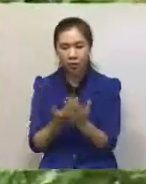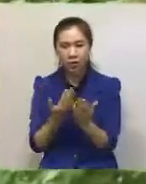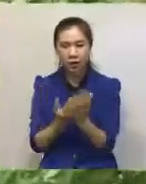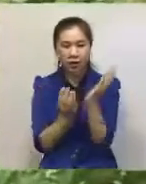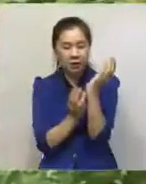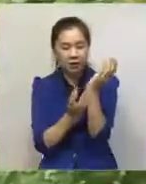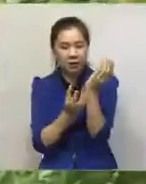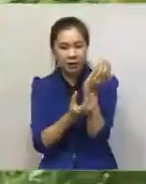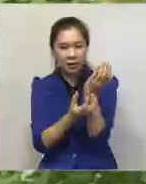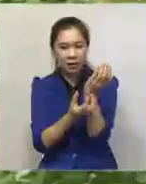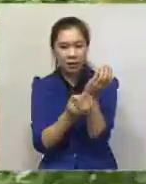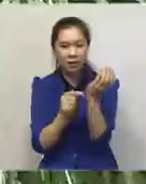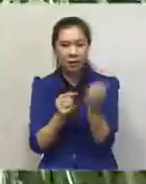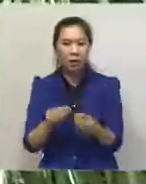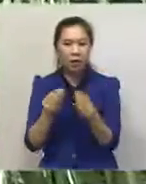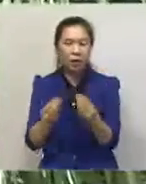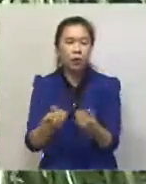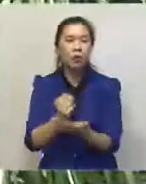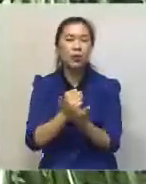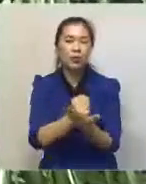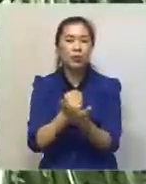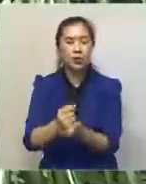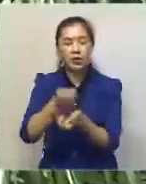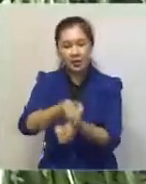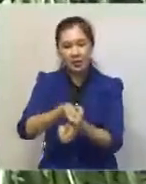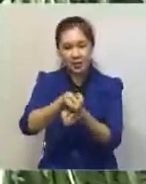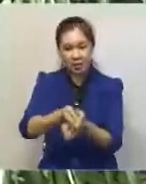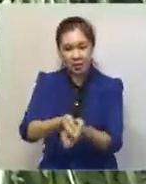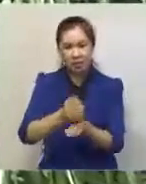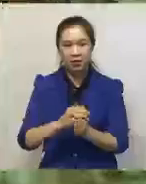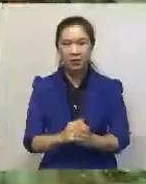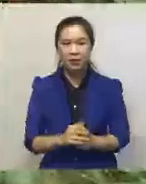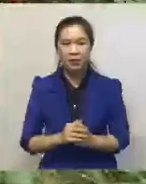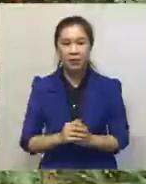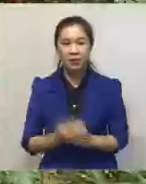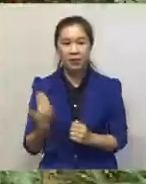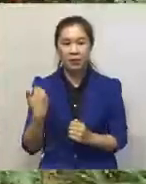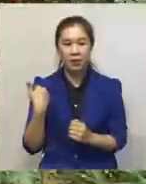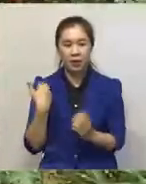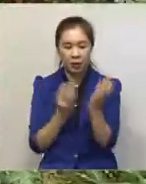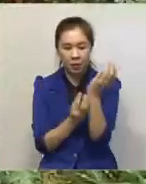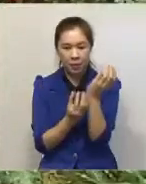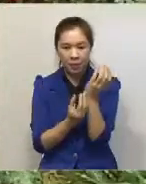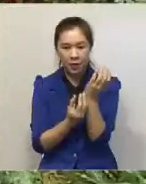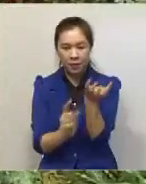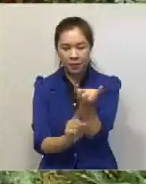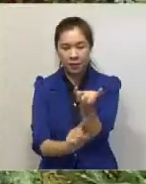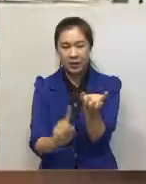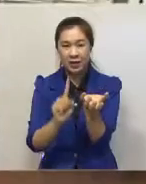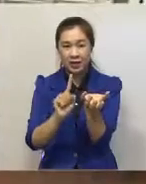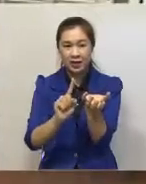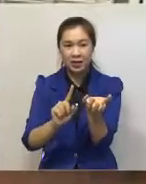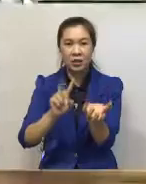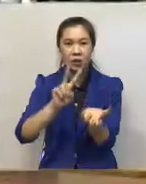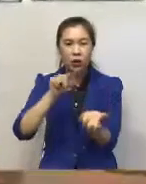ผลปาล์มให้แก่เกษตรกรในระยะยาวสำหรับราคาผลปาล์มเฉลี่ยปัจจุบันอยู่ที่กิโลกรัมละ2บ